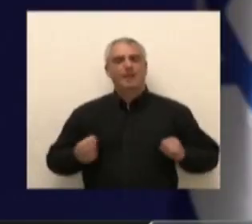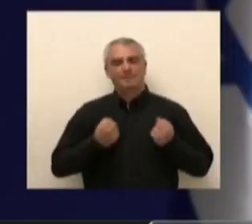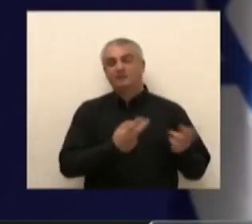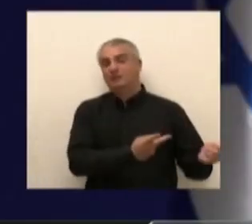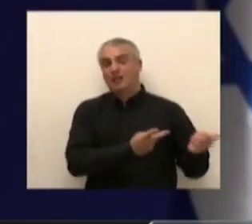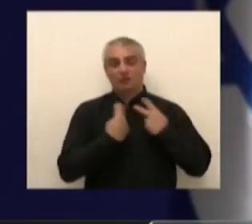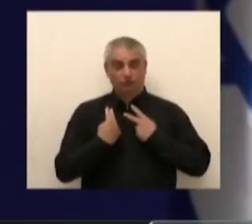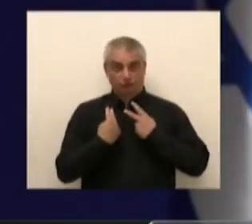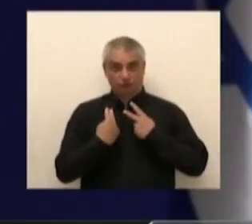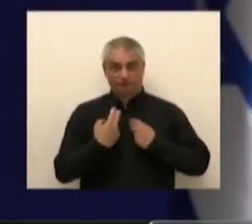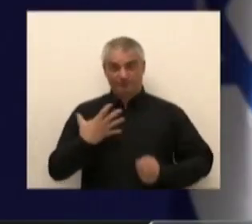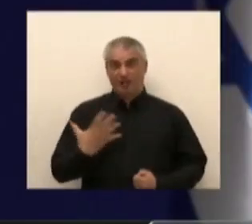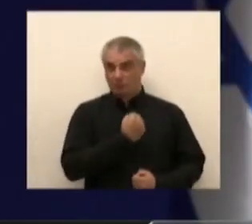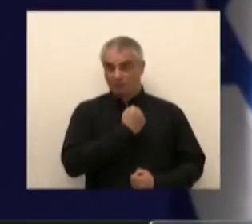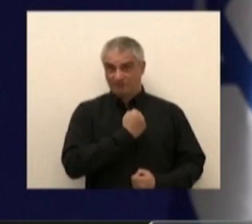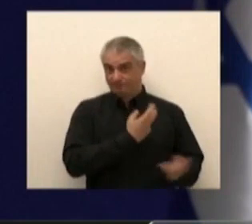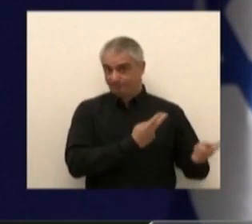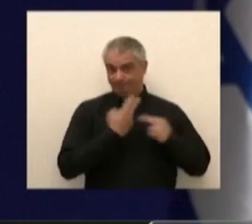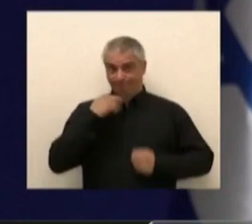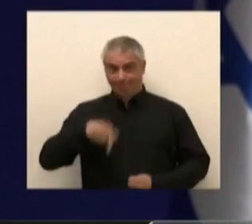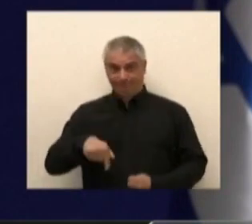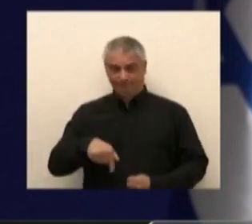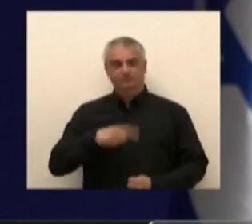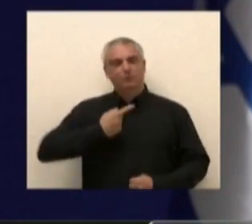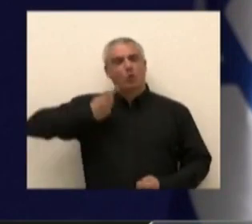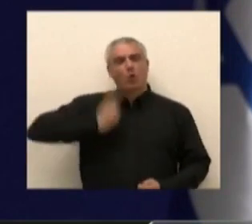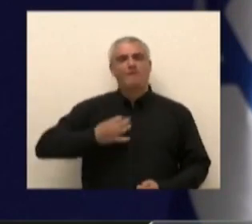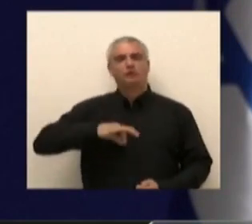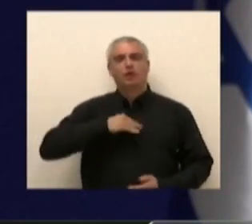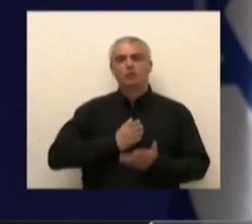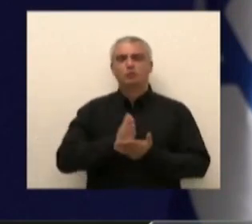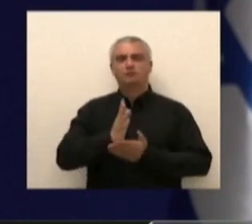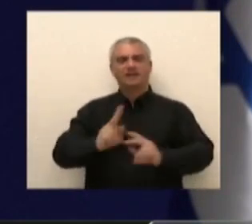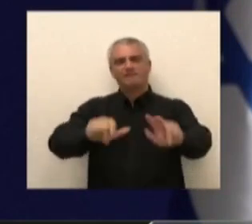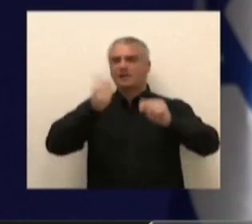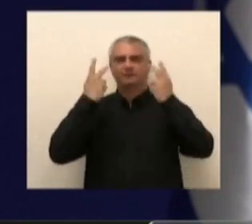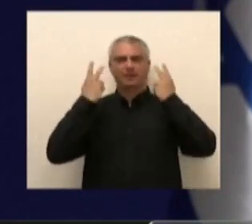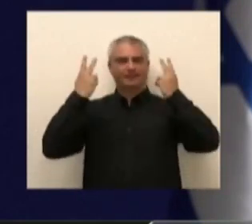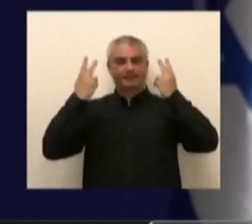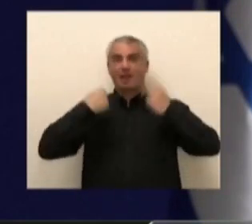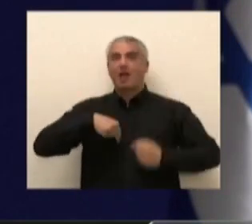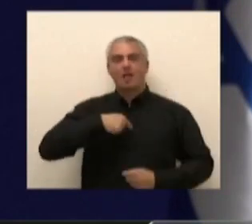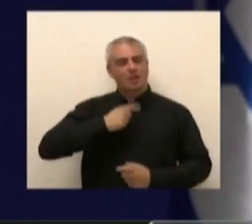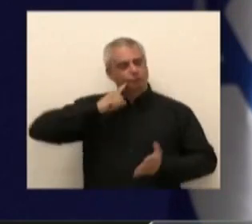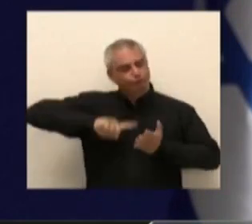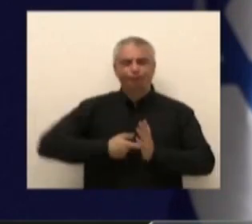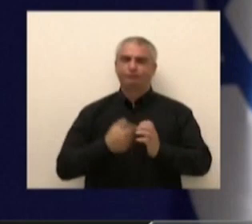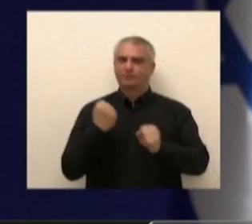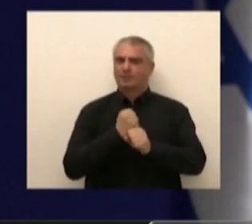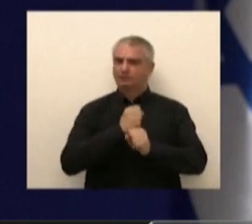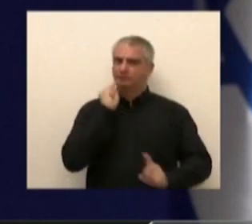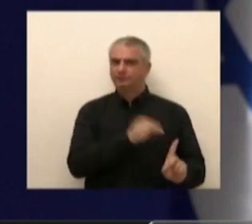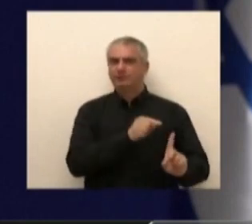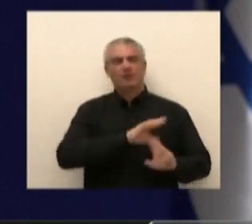მძევლების დაბრუნების მცდელობა მორალური და ეთიკური ვალდებულებაა. ჩვენ გადავწყვიტეთ ეს ყველანაირად შევასრულოთ. ჩვენ სამხედროები